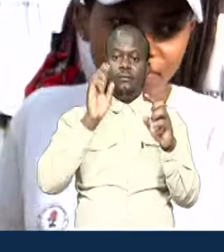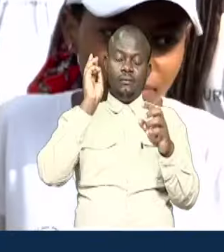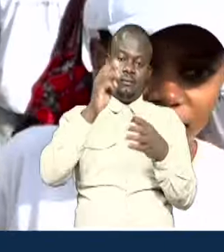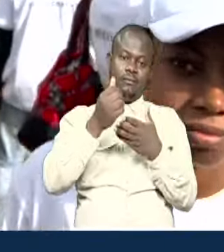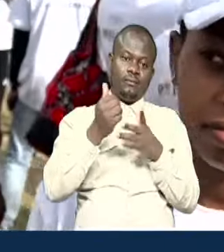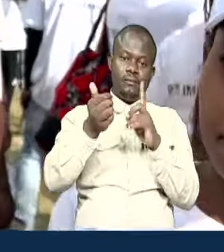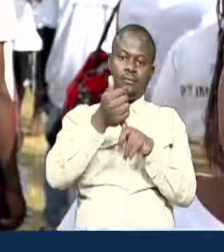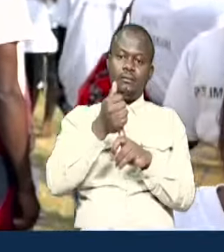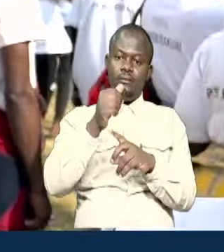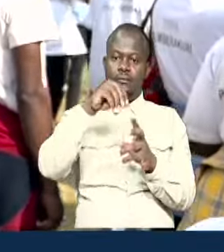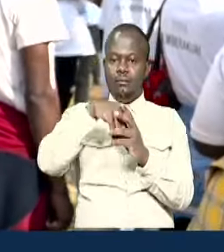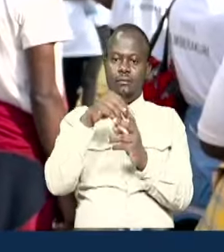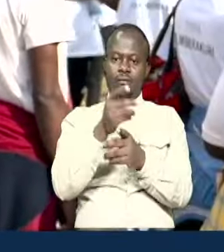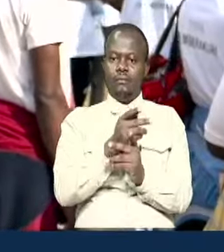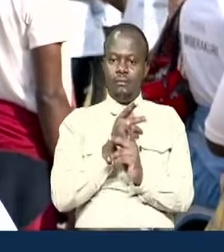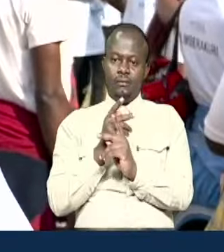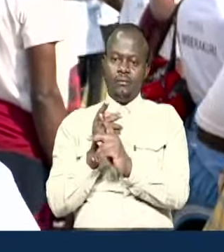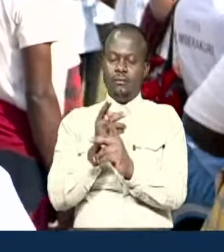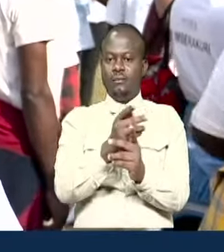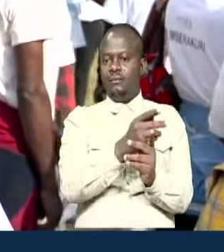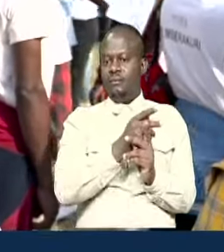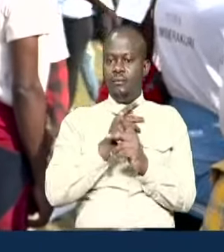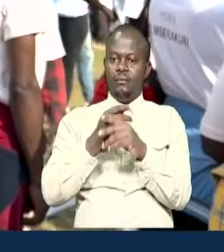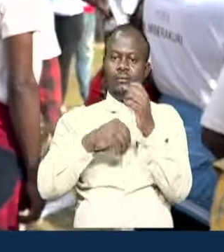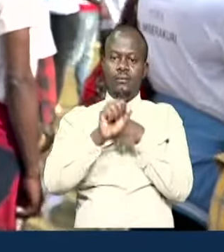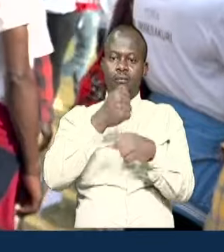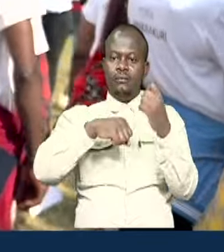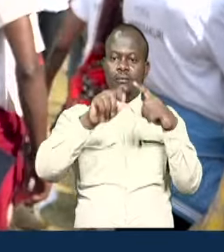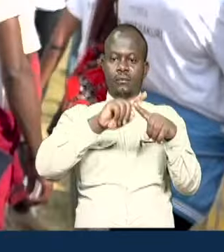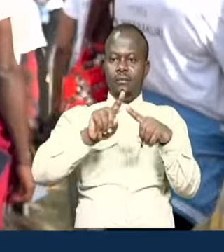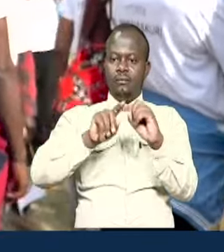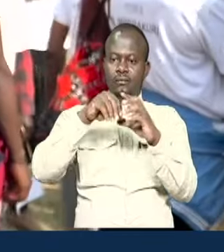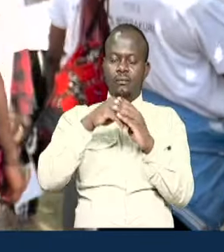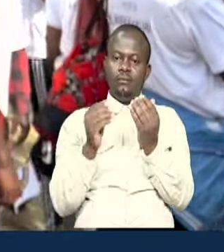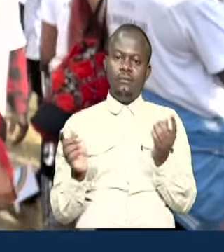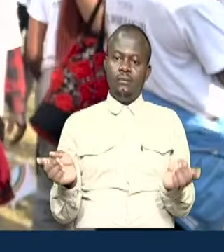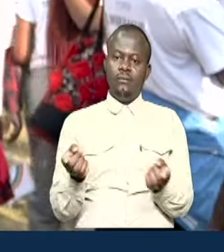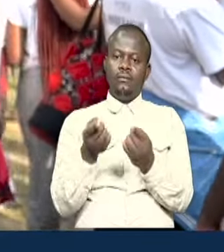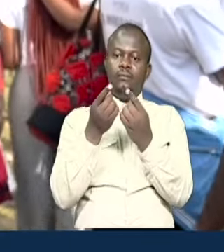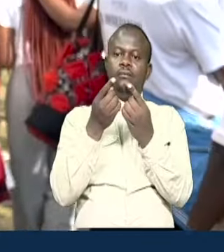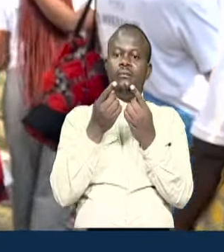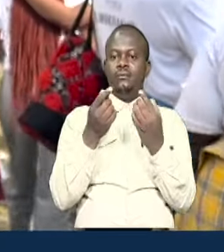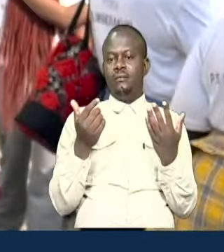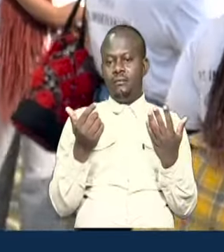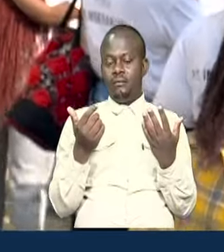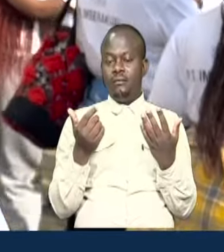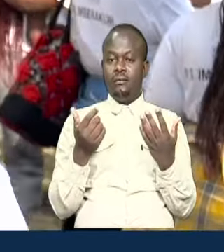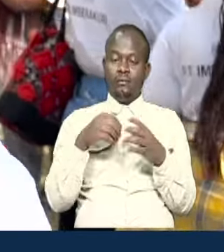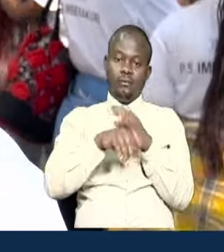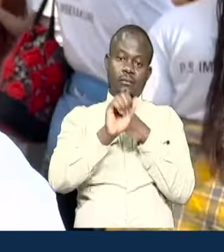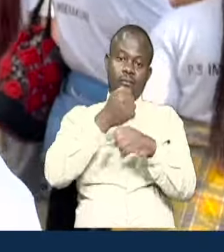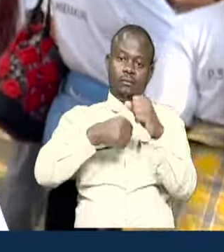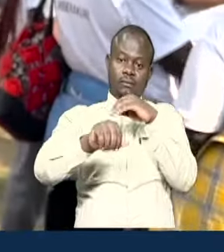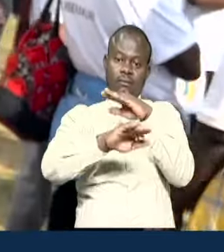bazatugezaho, harimo kwita ku bikorwa bitandukanye birimo ubworozi bw'amatungo magufiya. Mu bikorwa